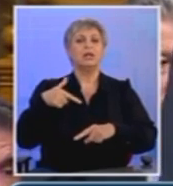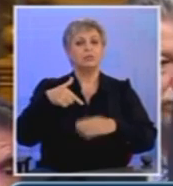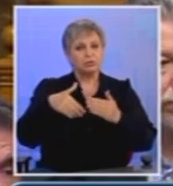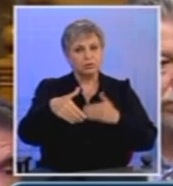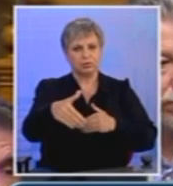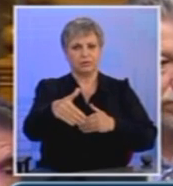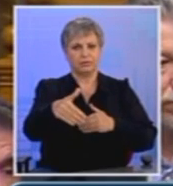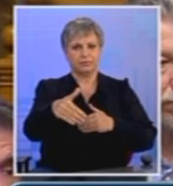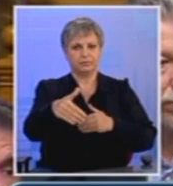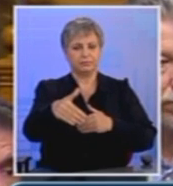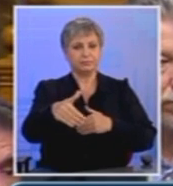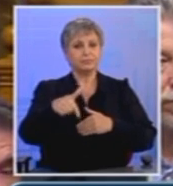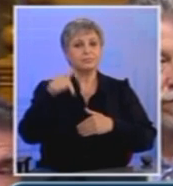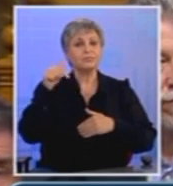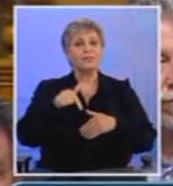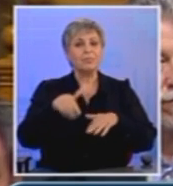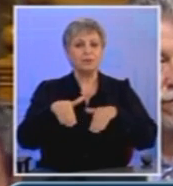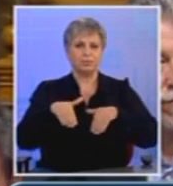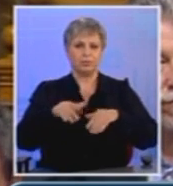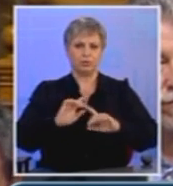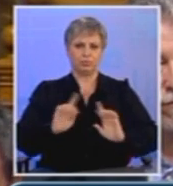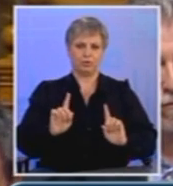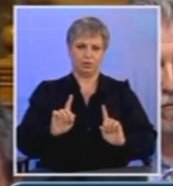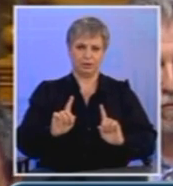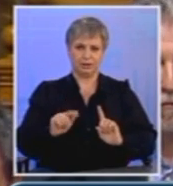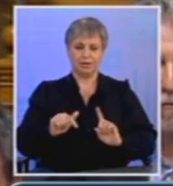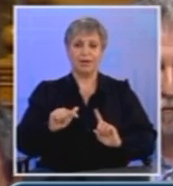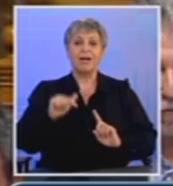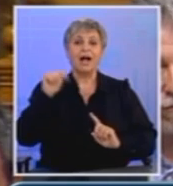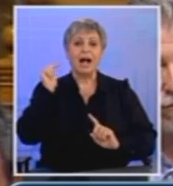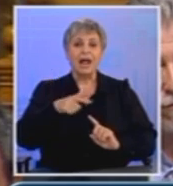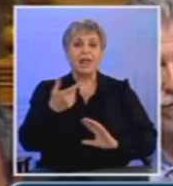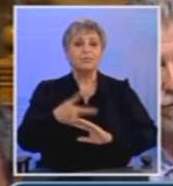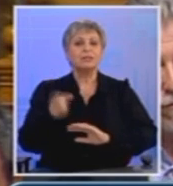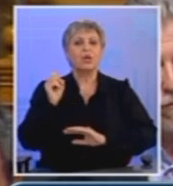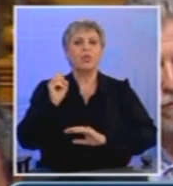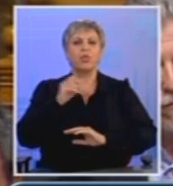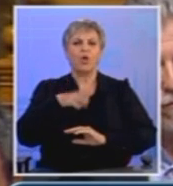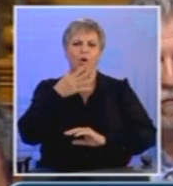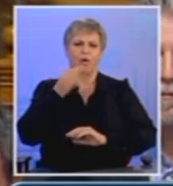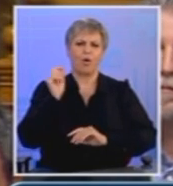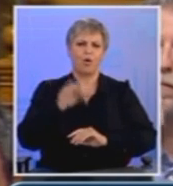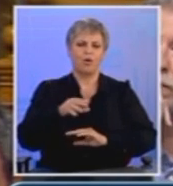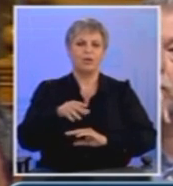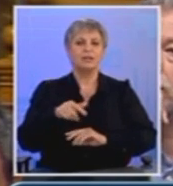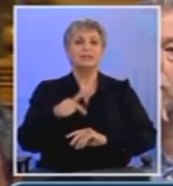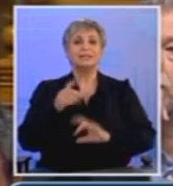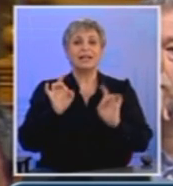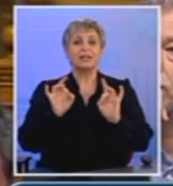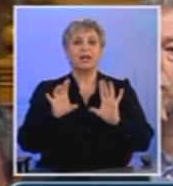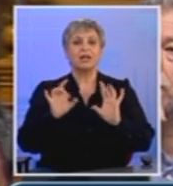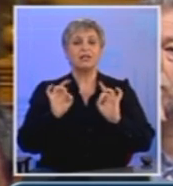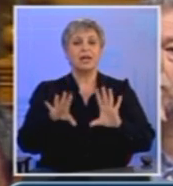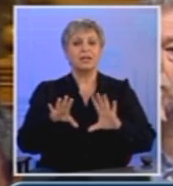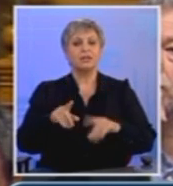διάστημα δεν πρόκειται όμως πάνω απ όλα να κάνουμε το χατήρι σε κανέναν από τους πολιτικούς